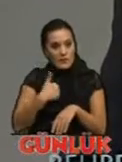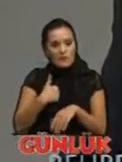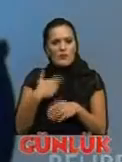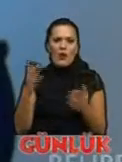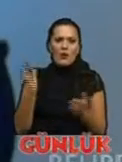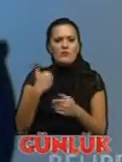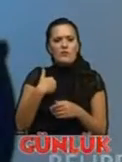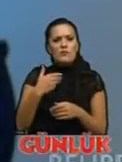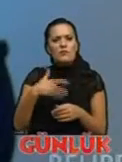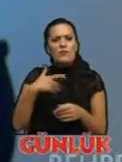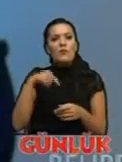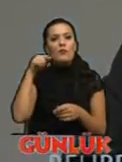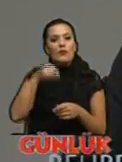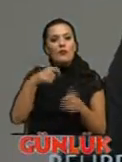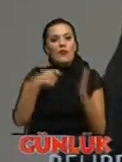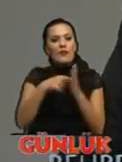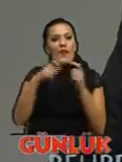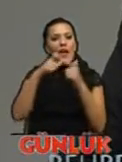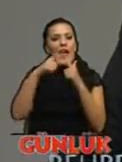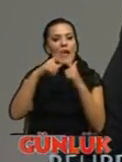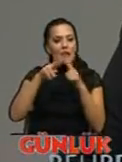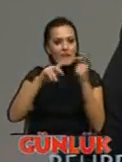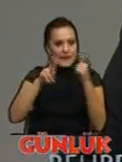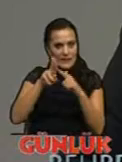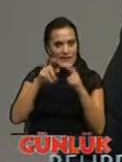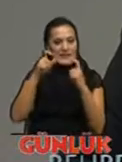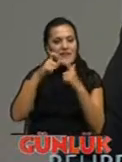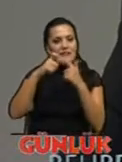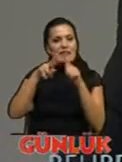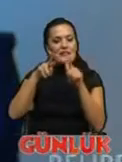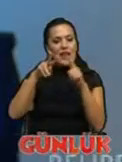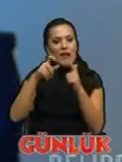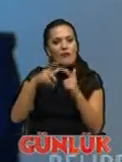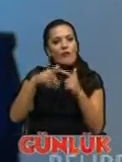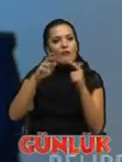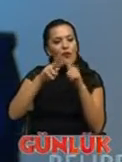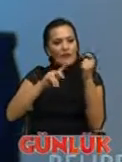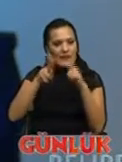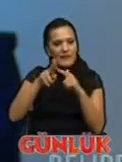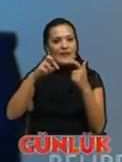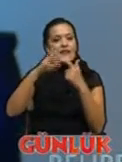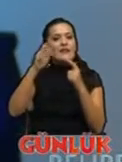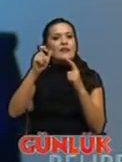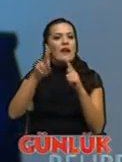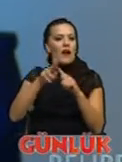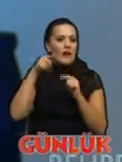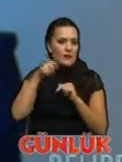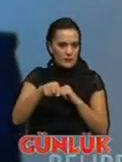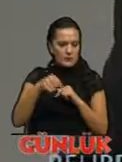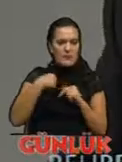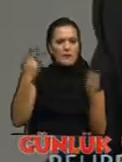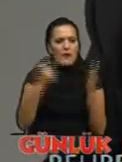olsun, merak ediyorum, onun olsun. Adı Etnik Senfonik Rock'tır. Etnik Senfonik Rock. Yani benim muazzam hedefim,